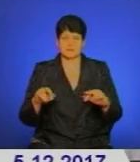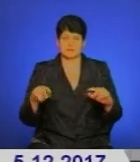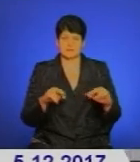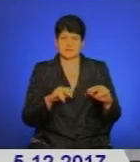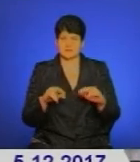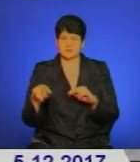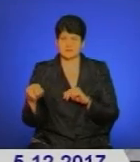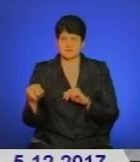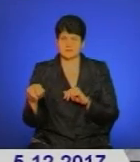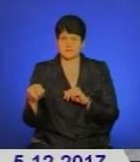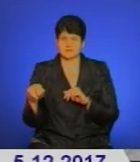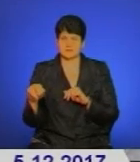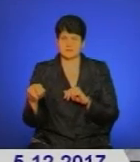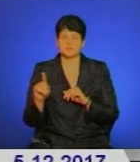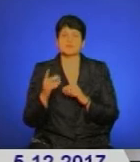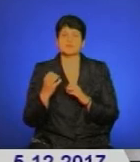Танцюю.